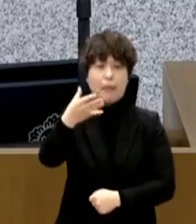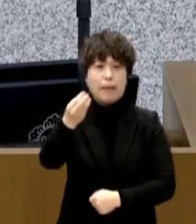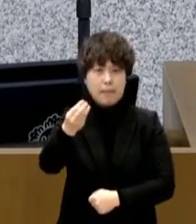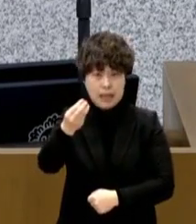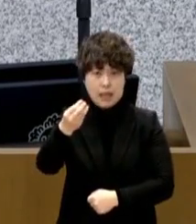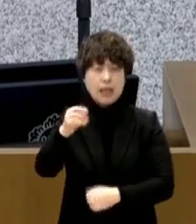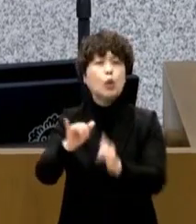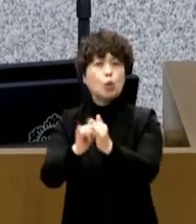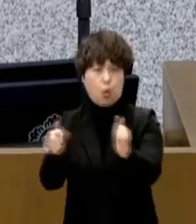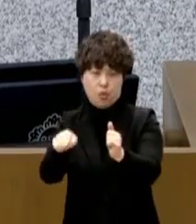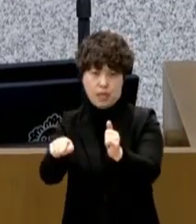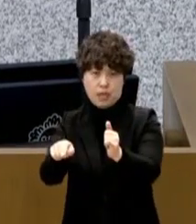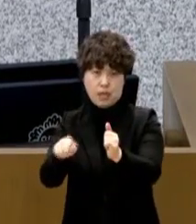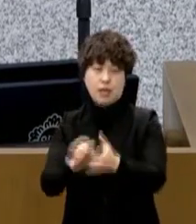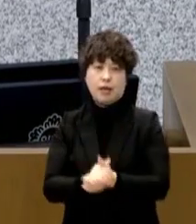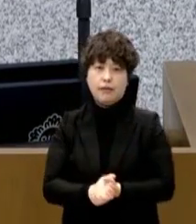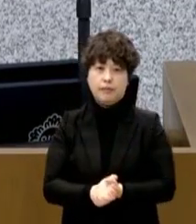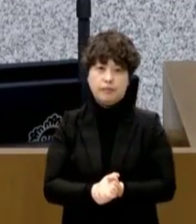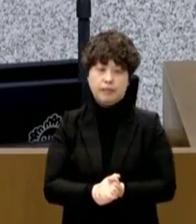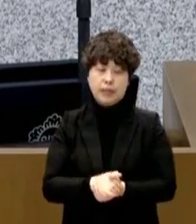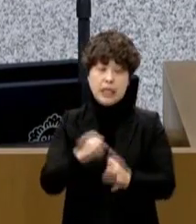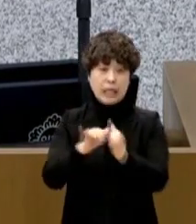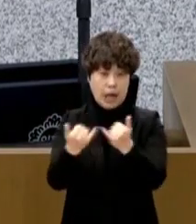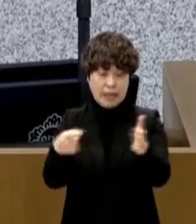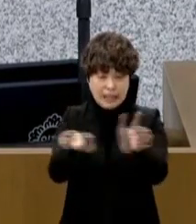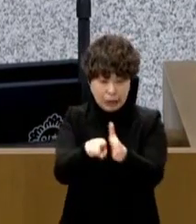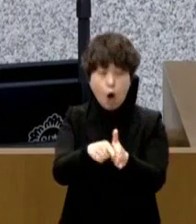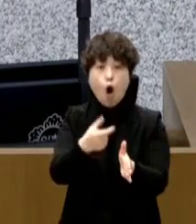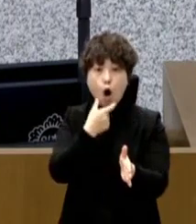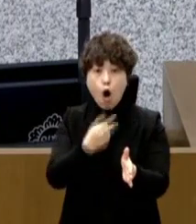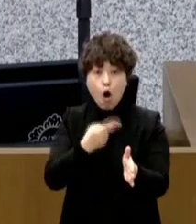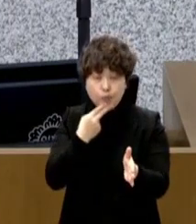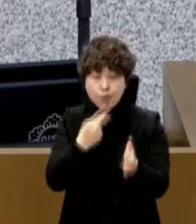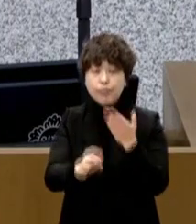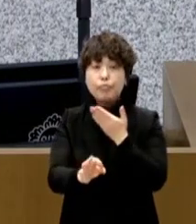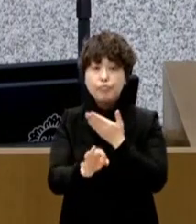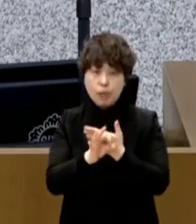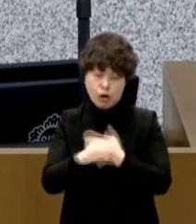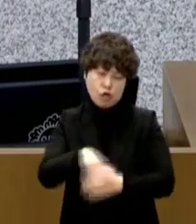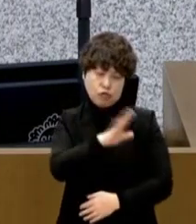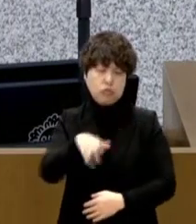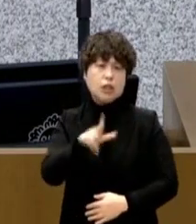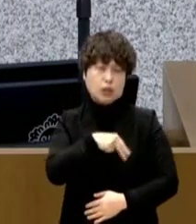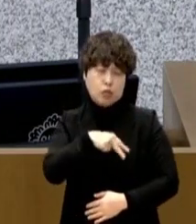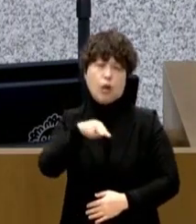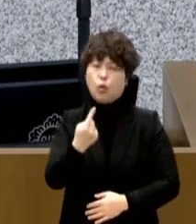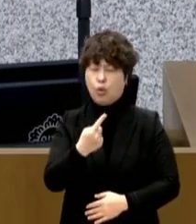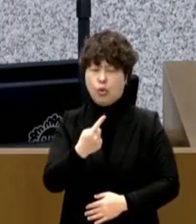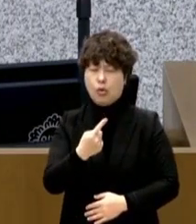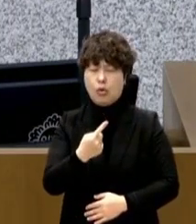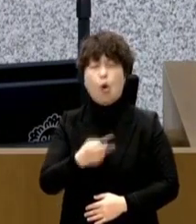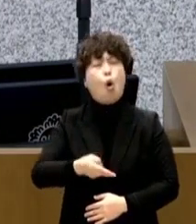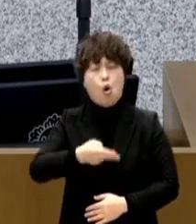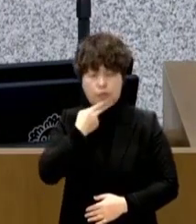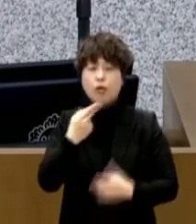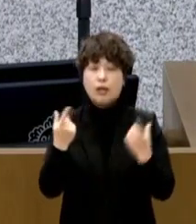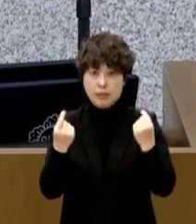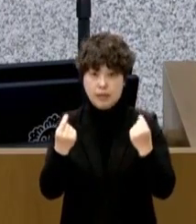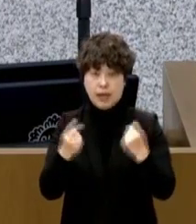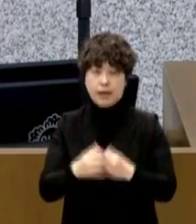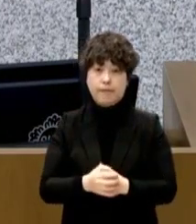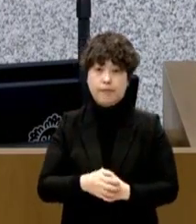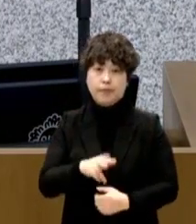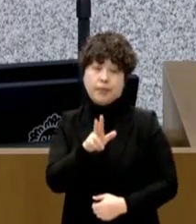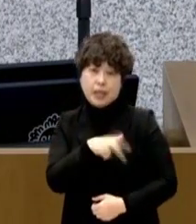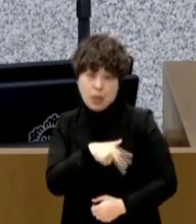도민입니다. 도민들의 신뢰가 없다면 경기도의회의 존재 가치도 빛을 잃습니다.